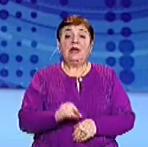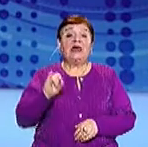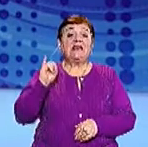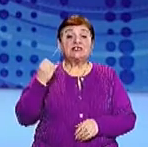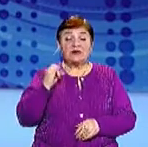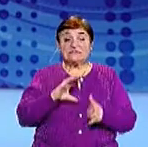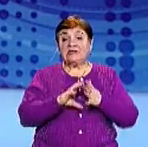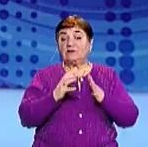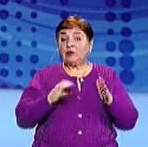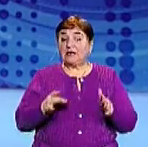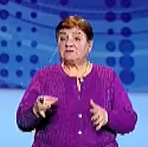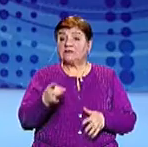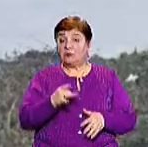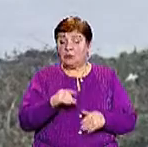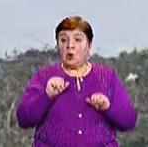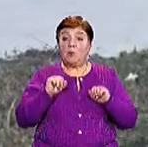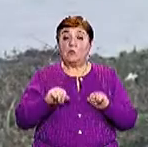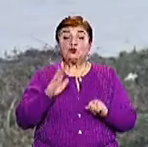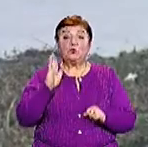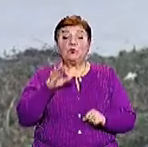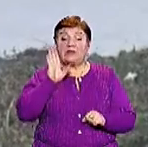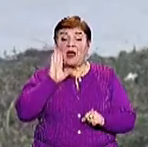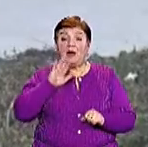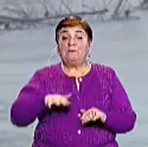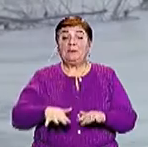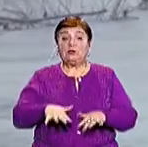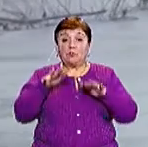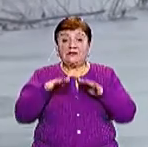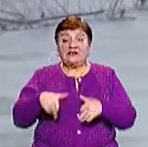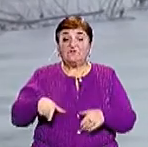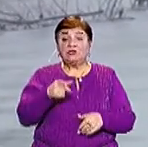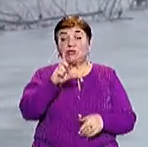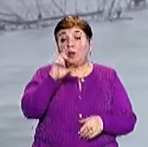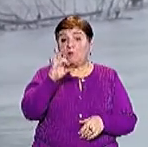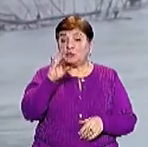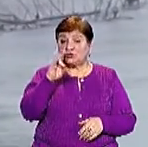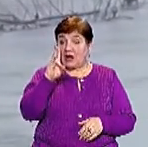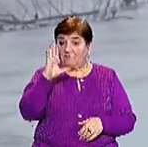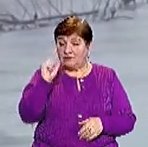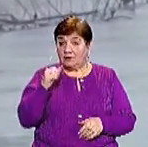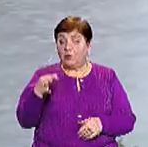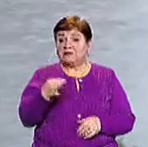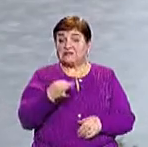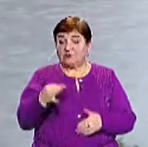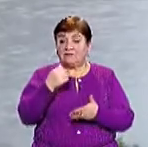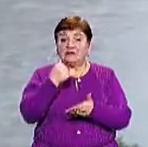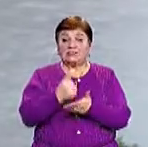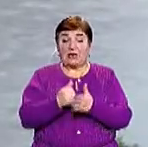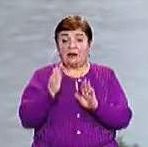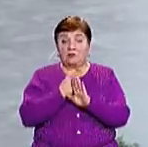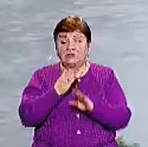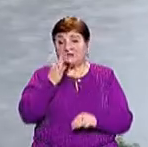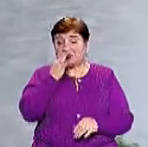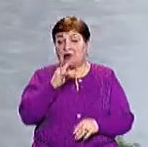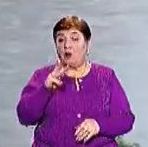та Виноградівський райони можуть бути підтопленими через підняття рівня води в річці Боржава. Про це сказав начальник обласного гідрометеоцентру Василь